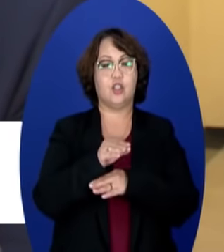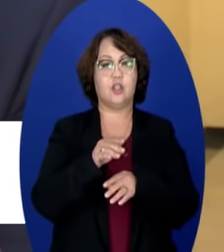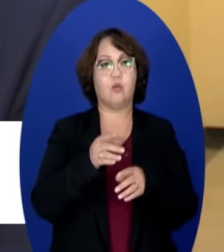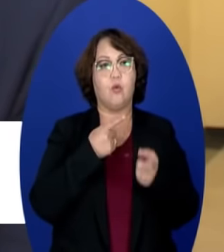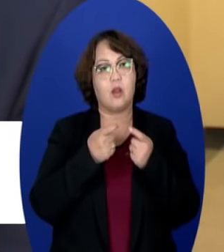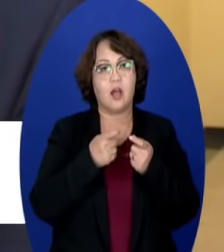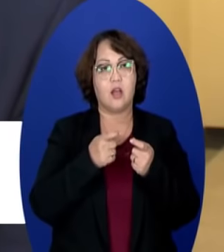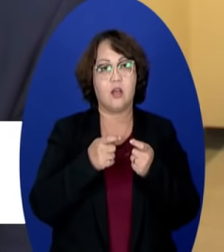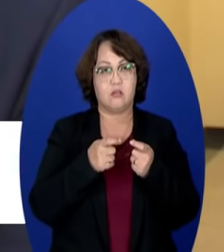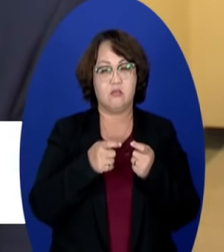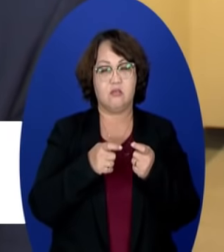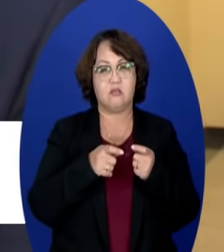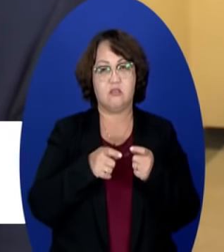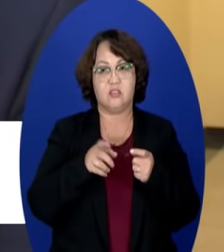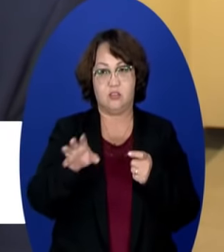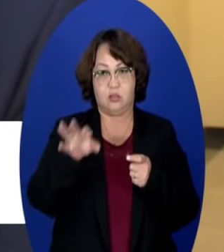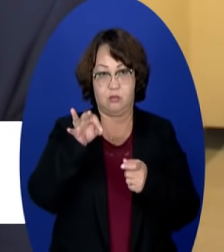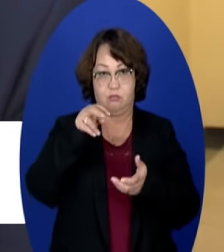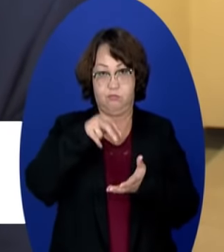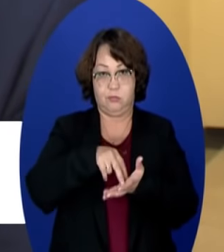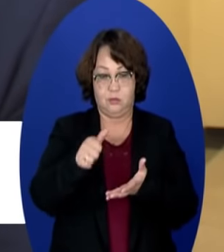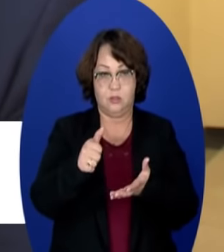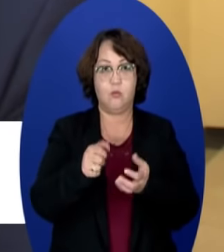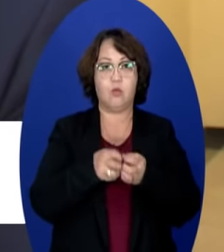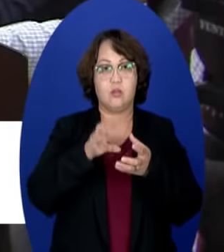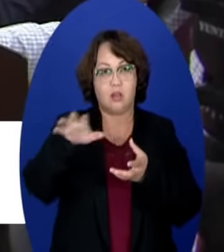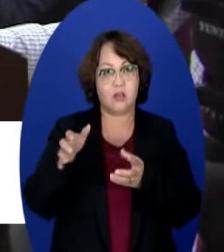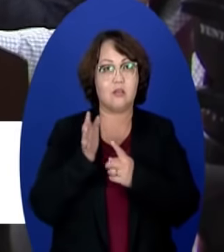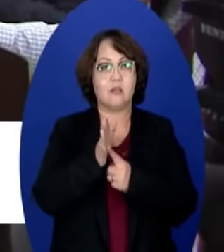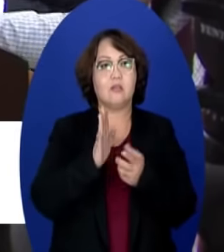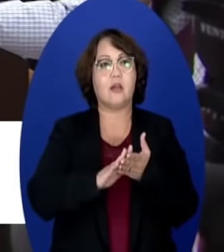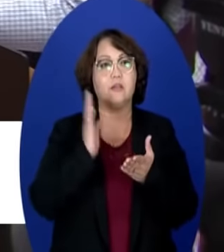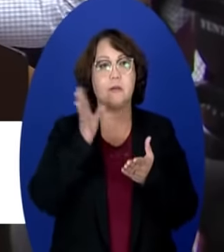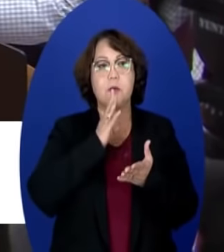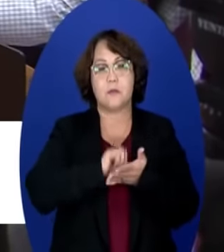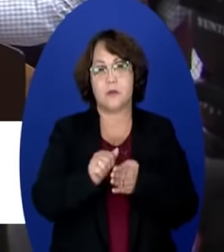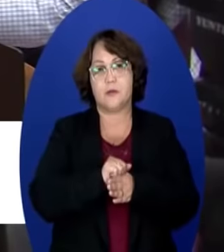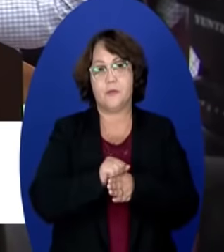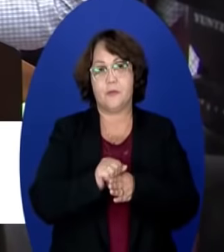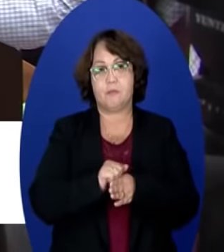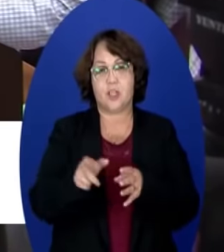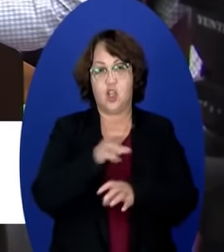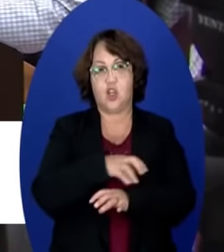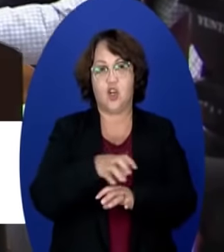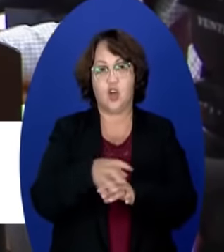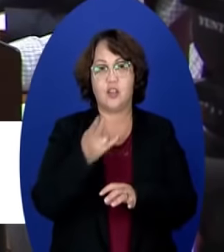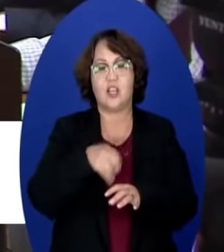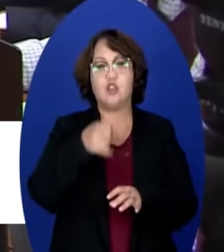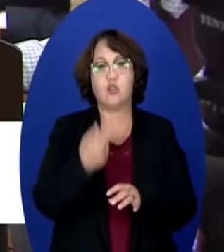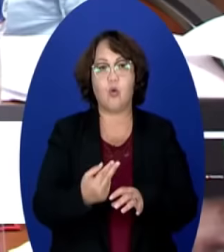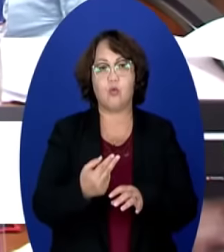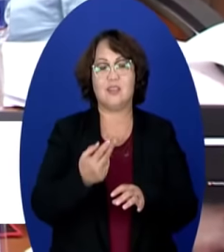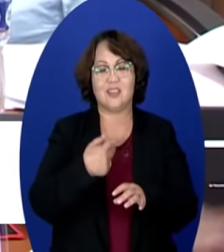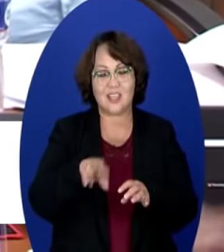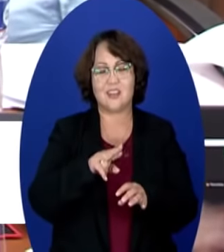энэ уралдааны талаар болон шалгарсан бүтээлийн талаар танилцуулахар бэлтгэгдэж байна. Мөн хурлаар гэр хорооллын дэд төвүүдийн хэсэгчилсэн